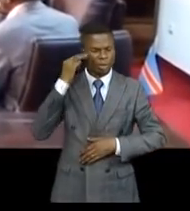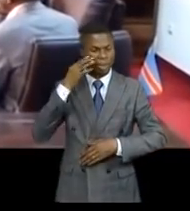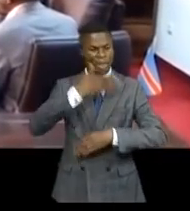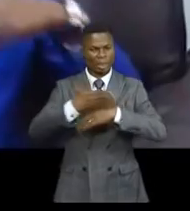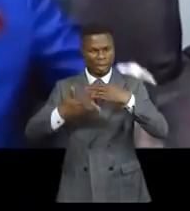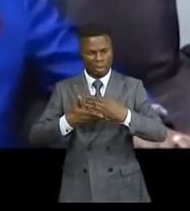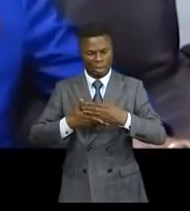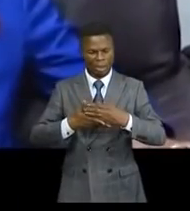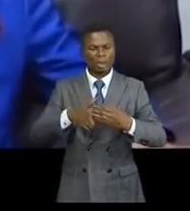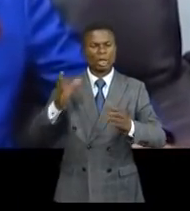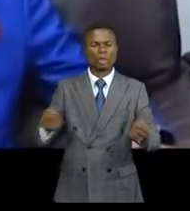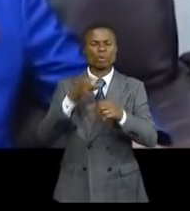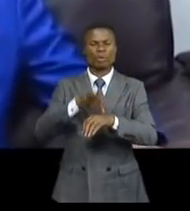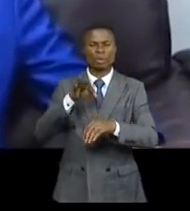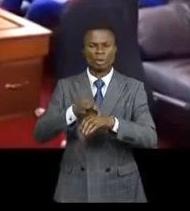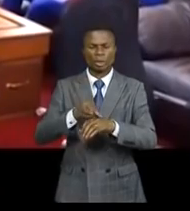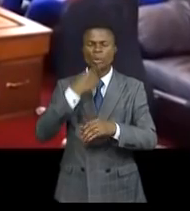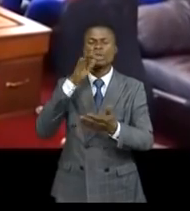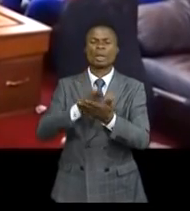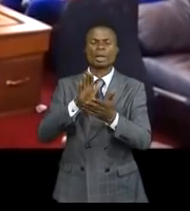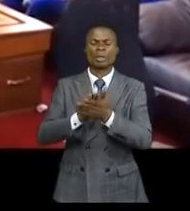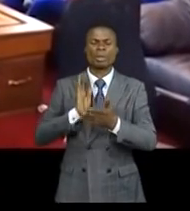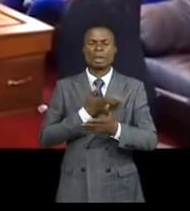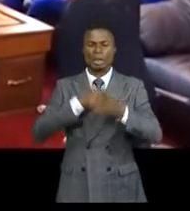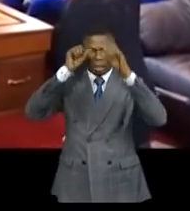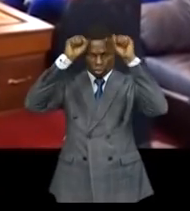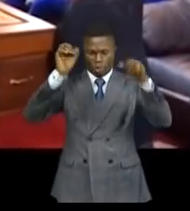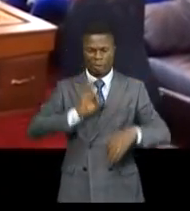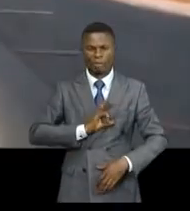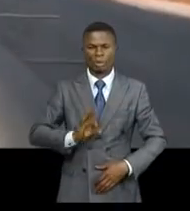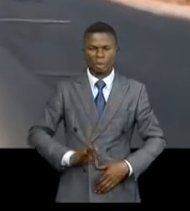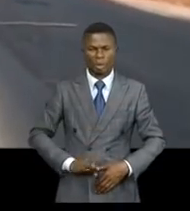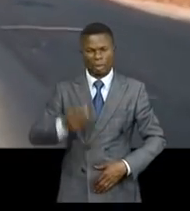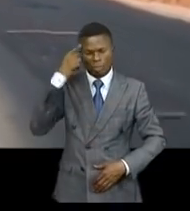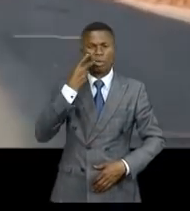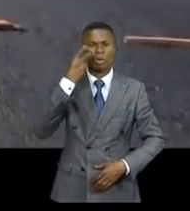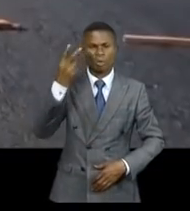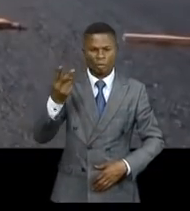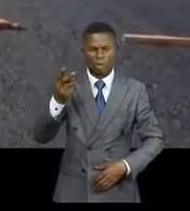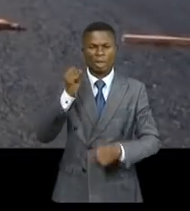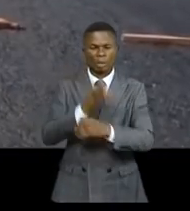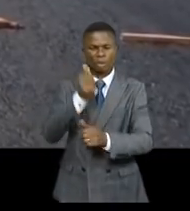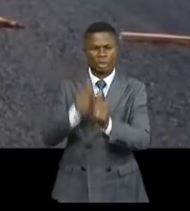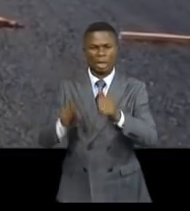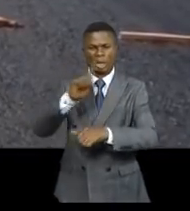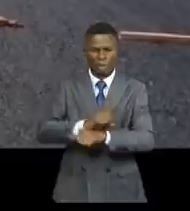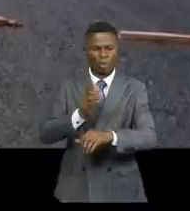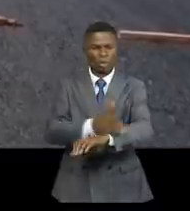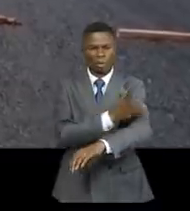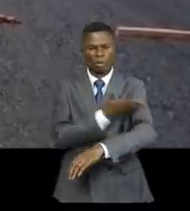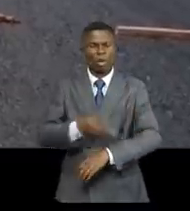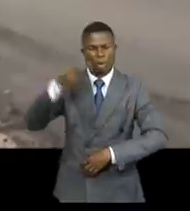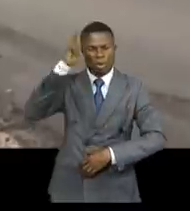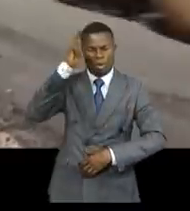a saisi l'occasion pour rendre hommage au chef de l'État, Félix-Antoine Tshisekedi, pour sa vision qui se matérialise chaque jour qui passe dans les Haut-Katanga.